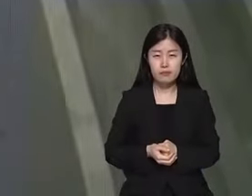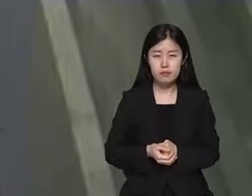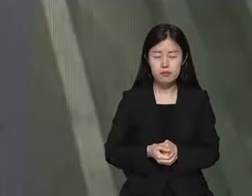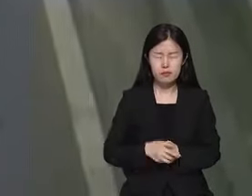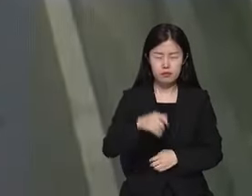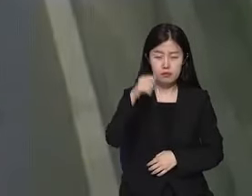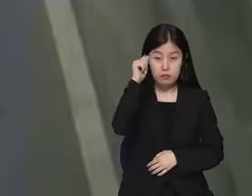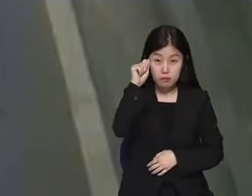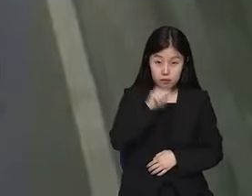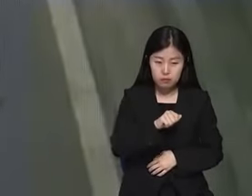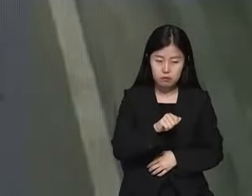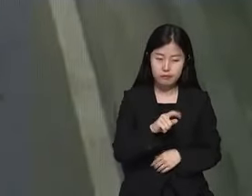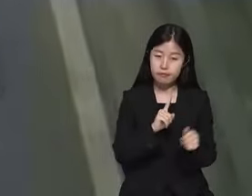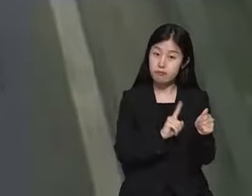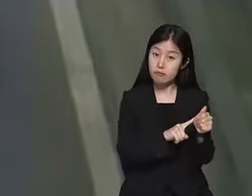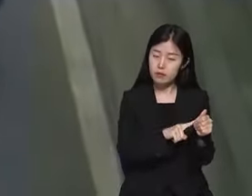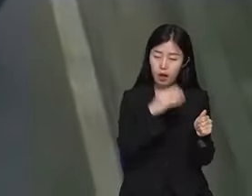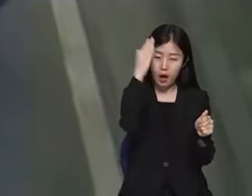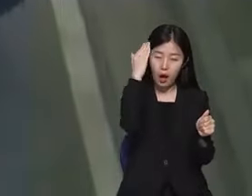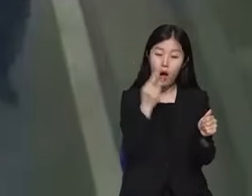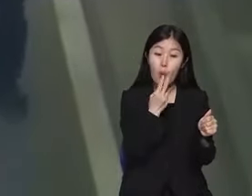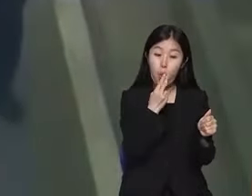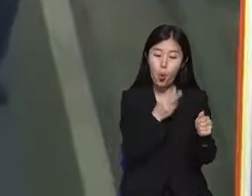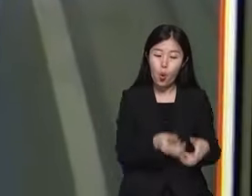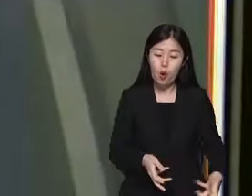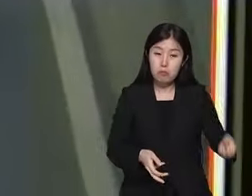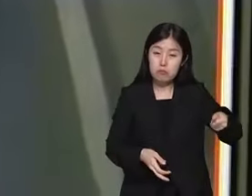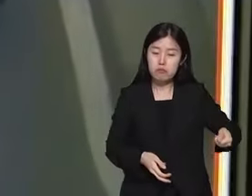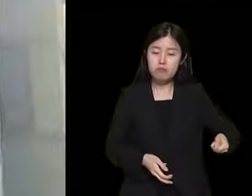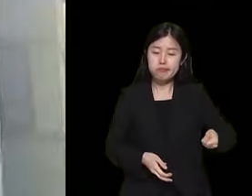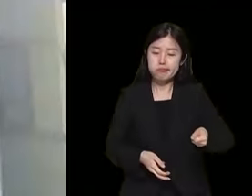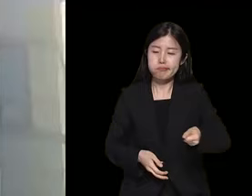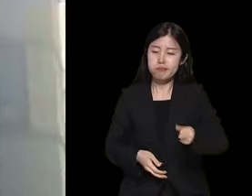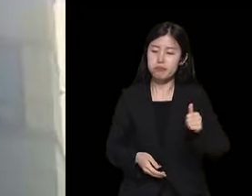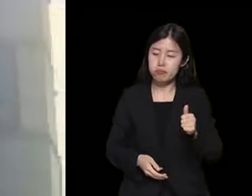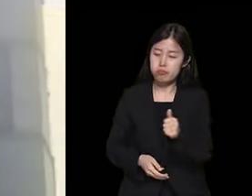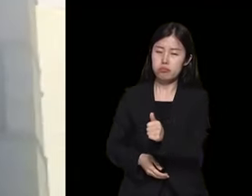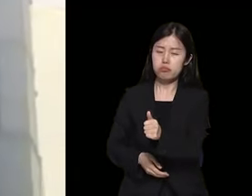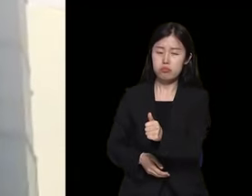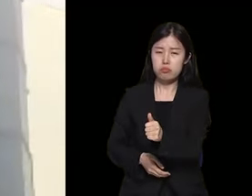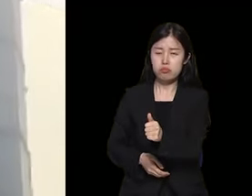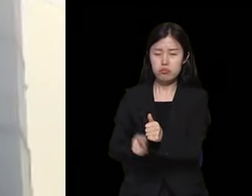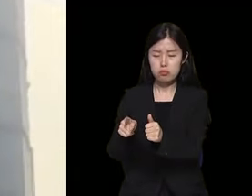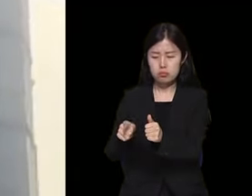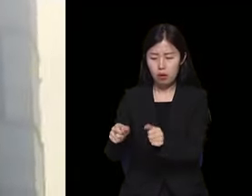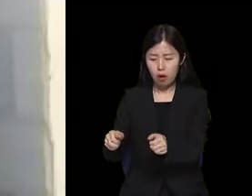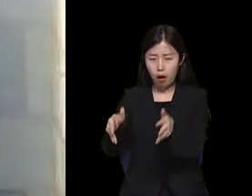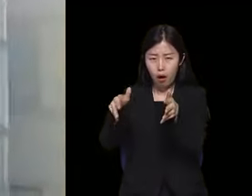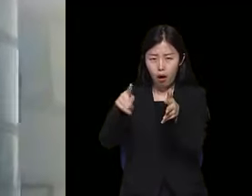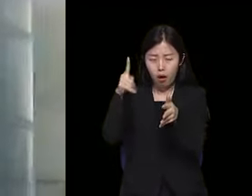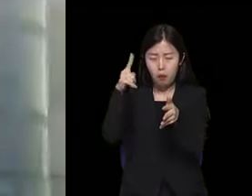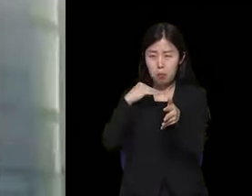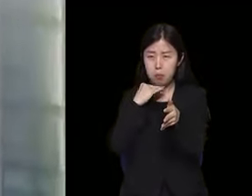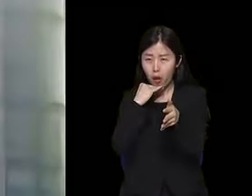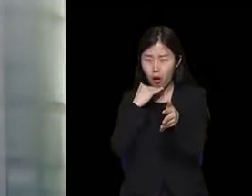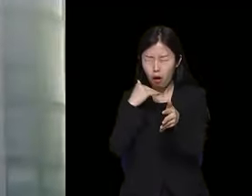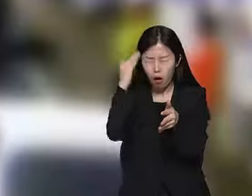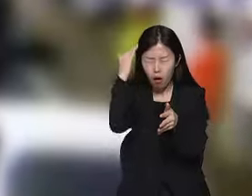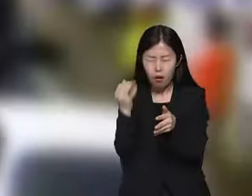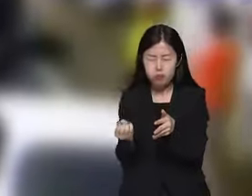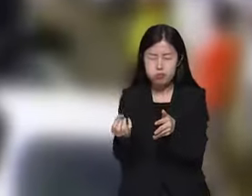이른 아침 한 남성이 검은 봉지를 들고 옆 건물로 향합니다. 잠시 후 건물에서는 검은 연기가